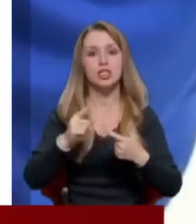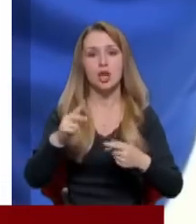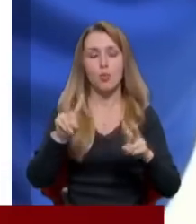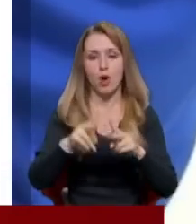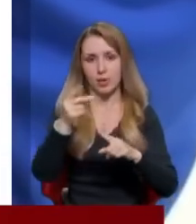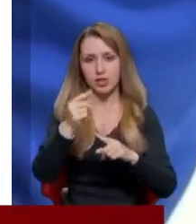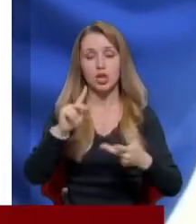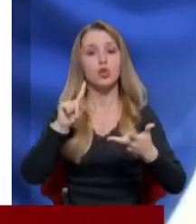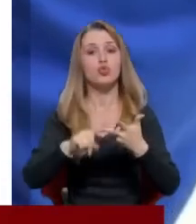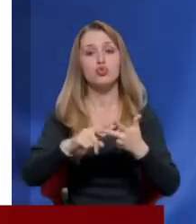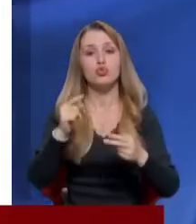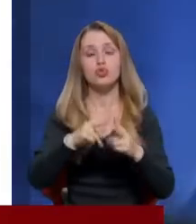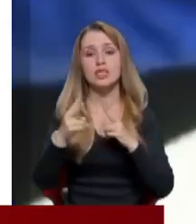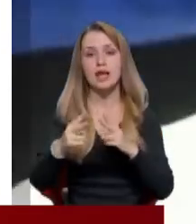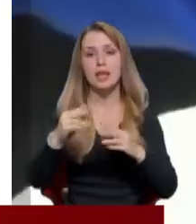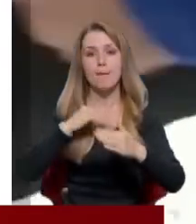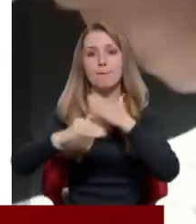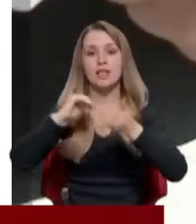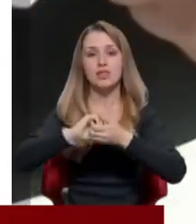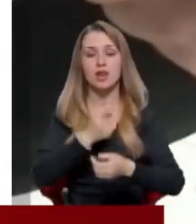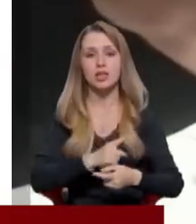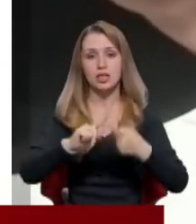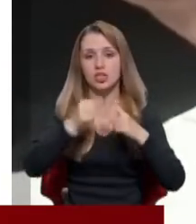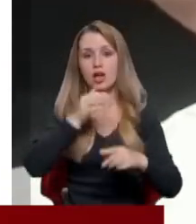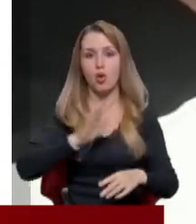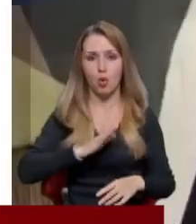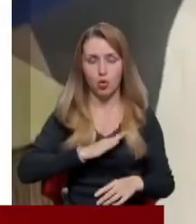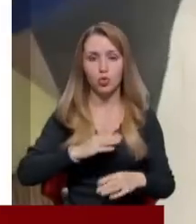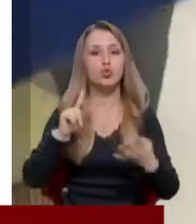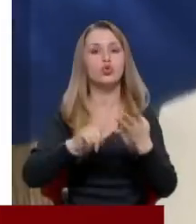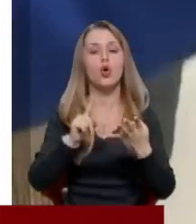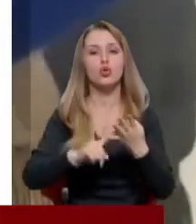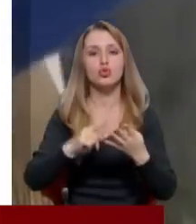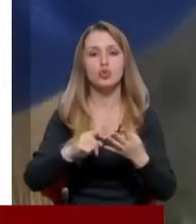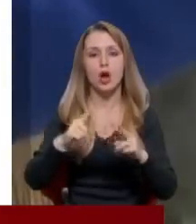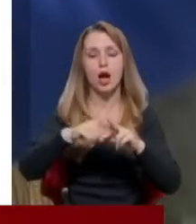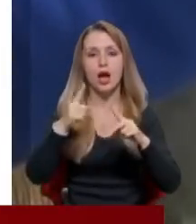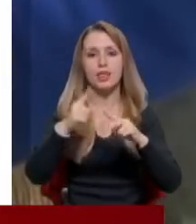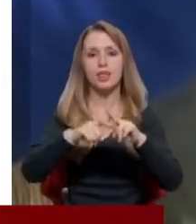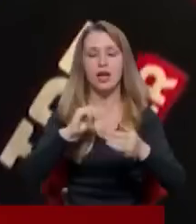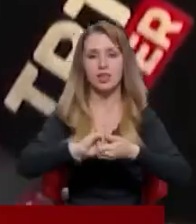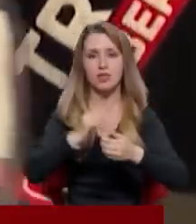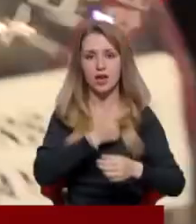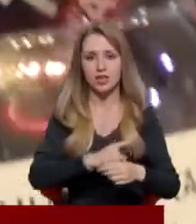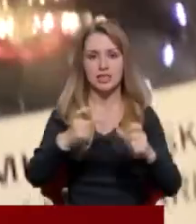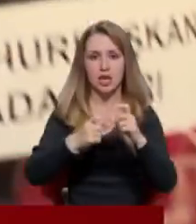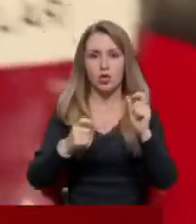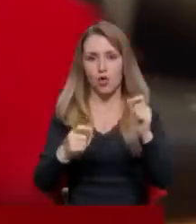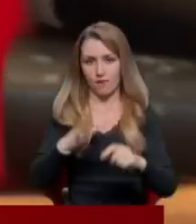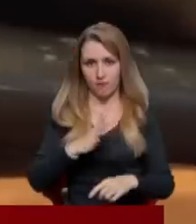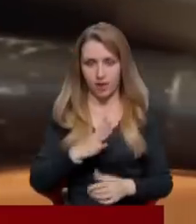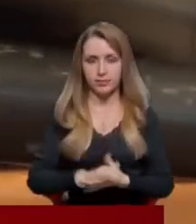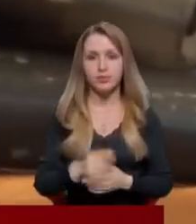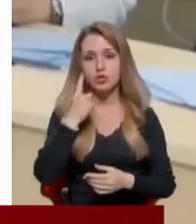Muharrem İnce 3 sırada millet ittifakında dahi Kemal Kılıçdaroğlu 4 sırada Ata ittifakının Adayı Sinan o an yer